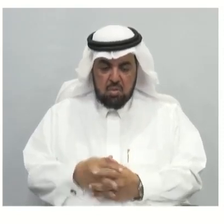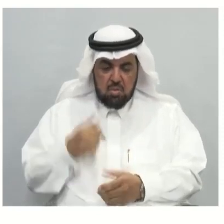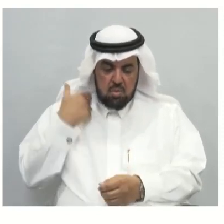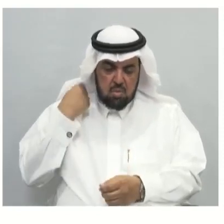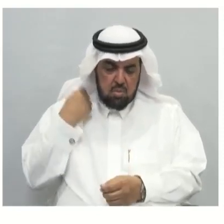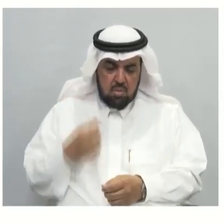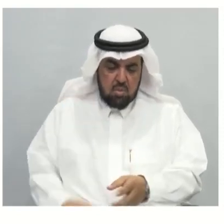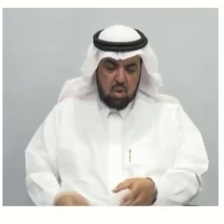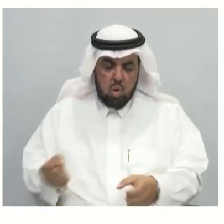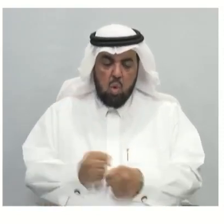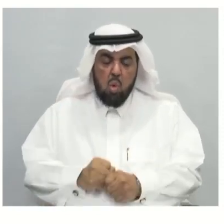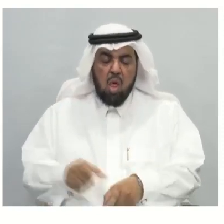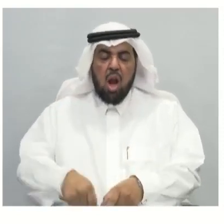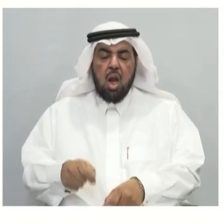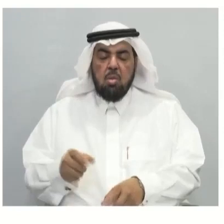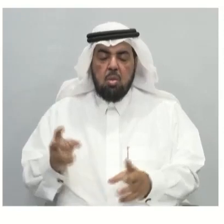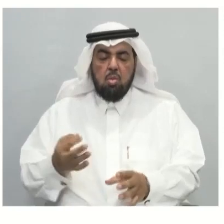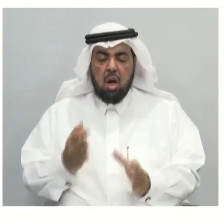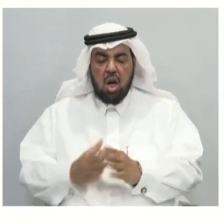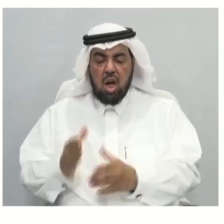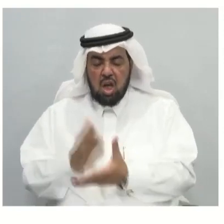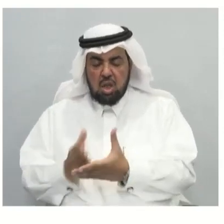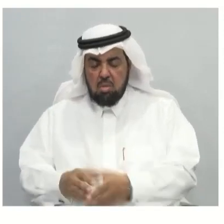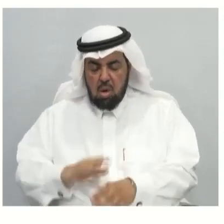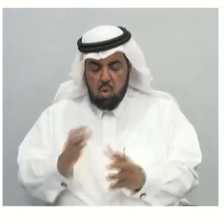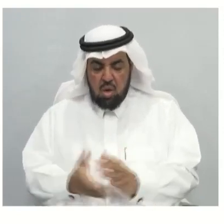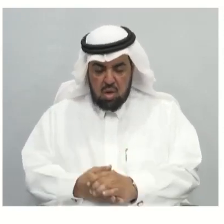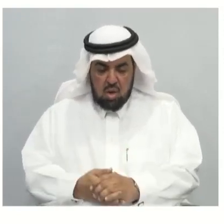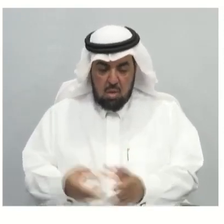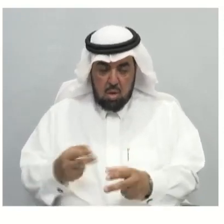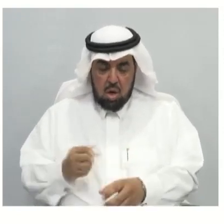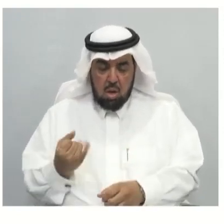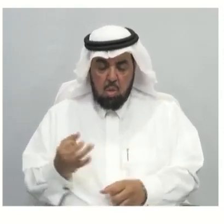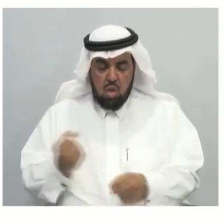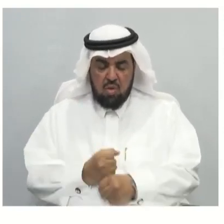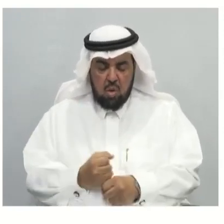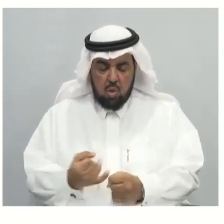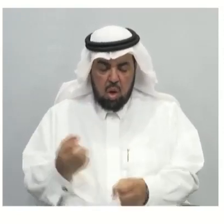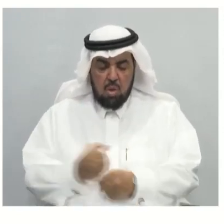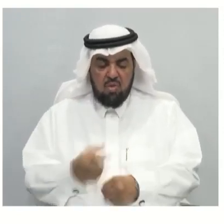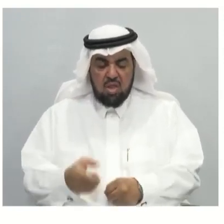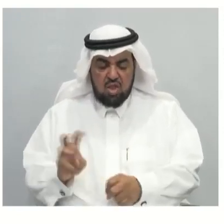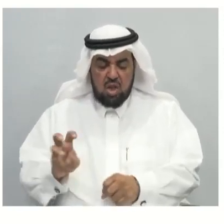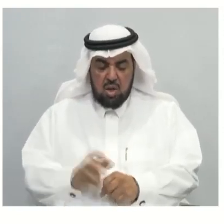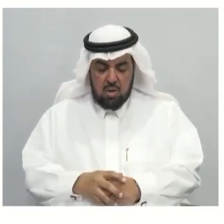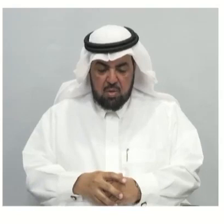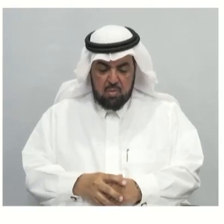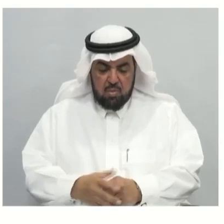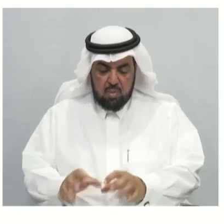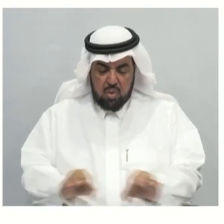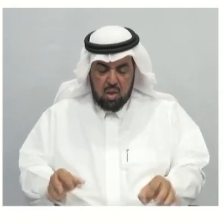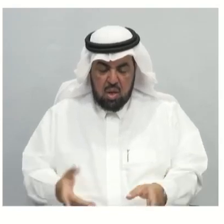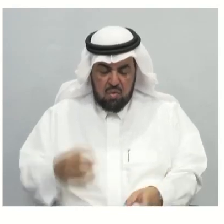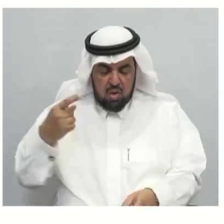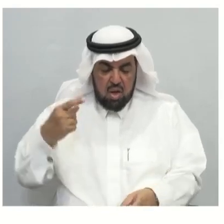تستخدم لتوضيح الوضع الحالي لمهمه او لقسم معين ام معلومات عن عدد الموظفين وادوارهم في الشركه ام يتم اعدادها